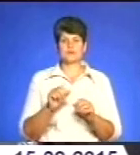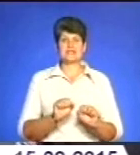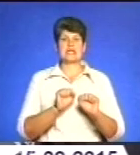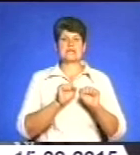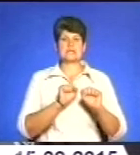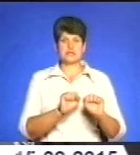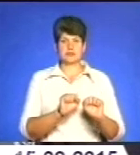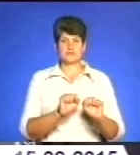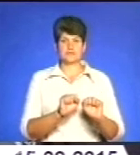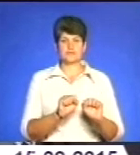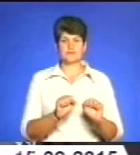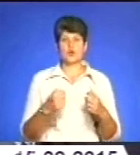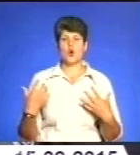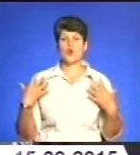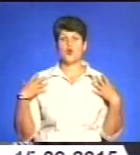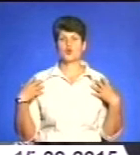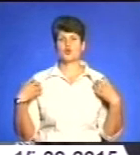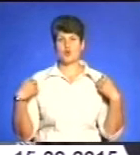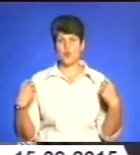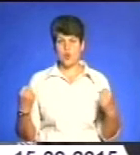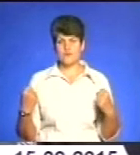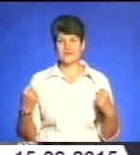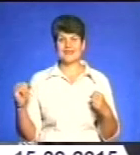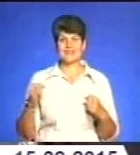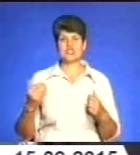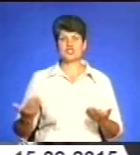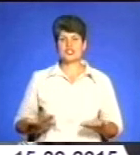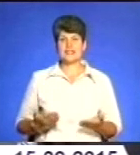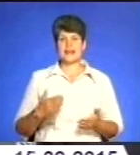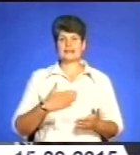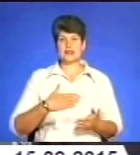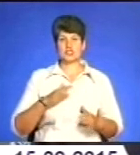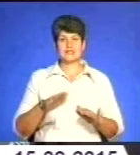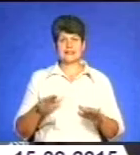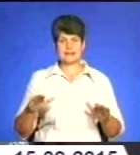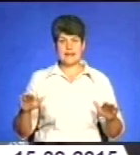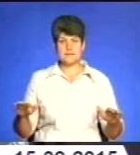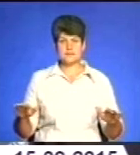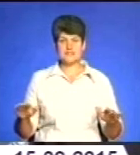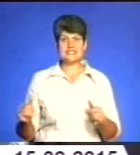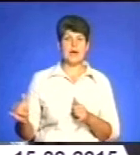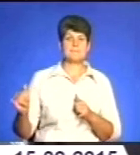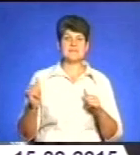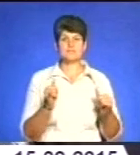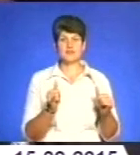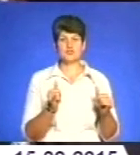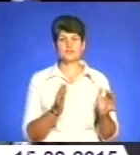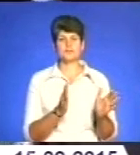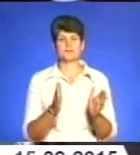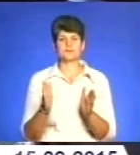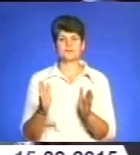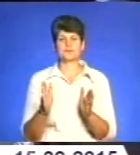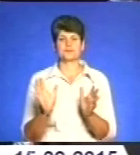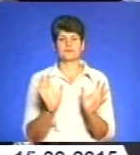захистити здоров'я насамперед і життя наших дітей, забезпечити безпеку